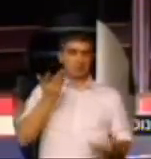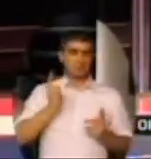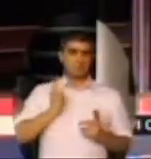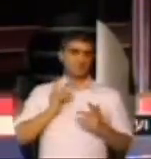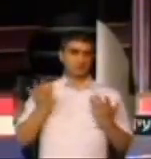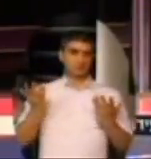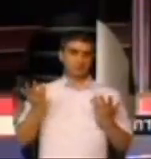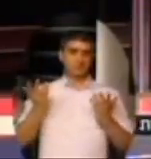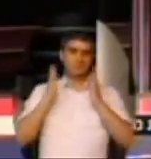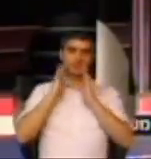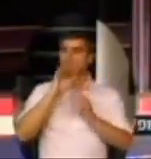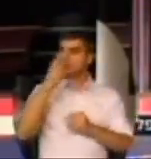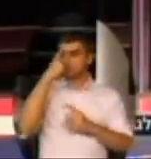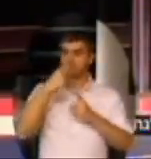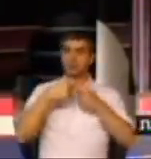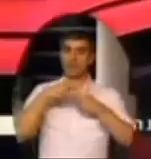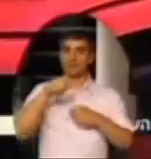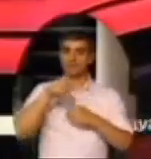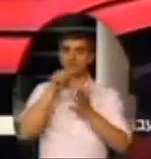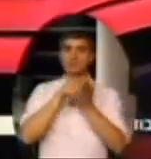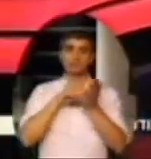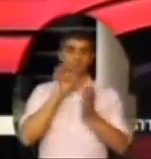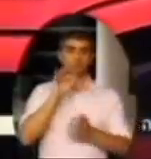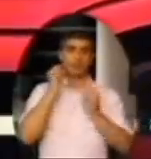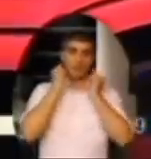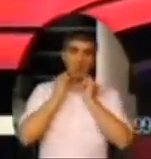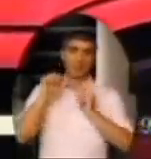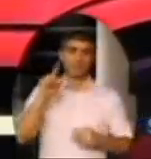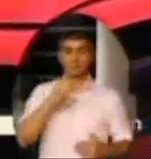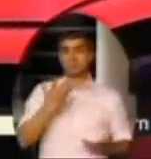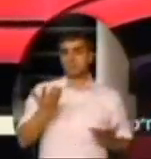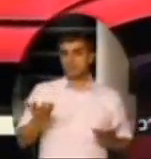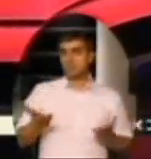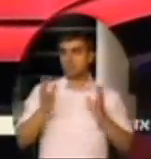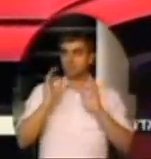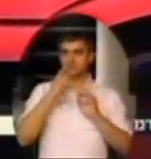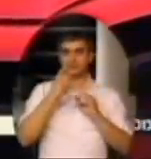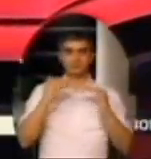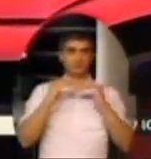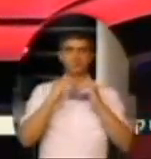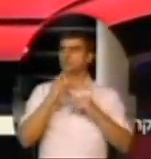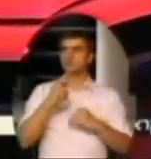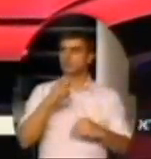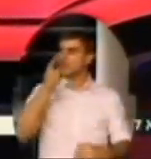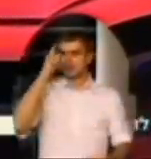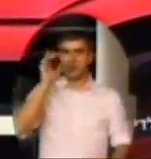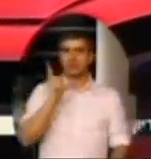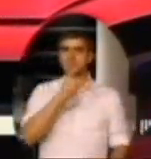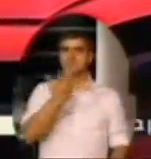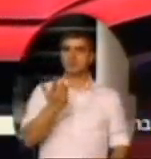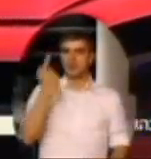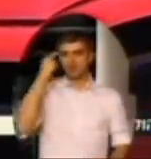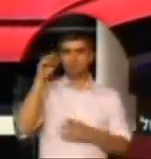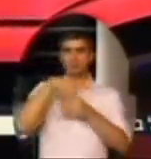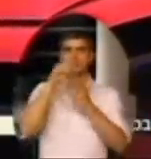באופן אדיולוג אתה יודע שהיא חברת כנסת ברשימה של ויקטור ליברמן אוקיי היא תתיישר לא תהיה לה ברירה לא אתה אפילו לא יודע מי אתה